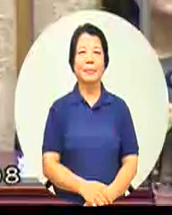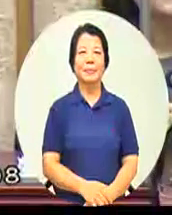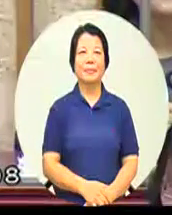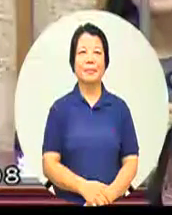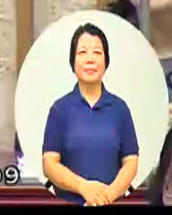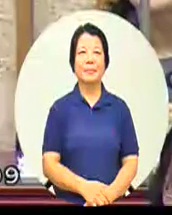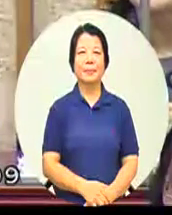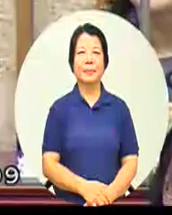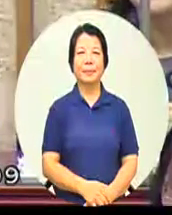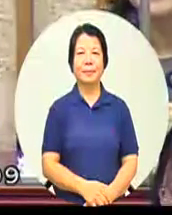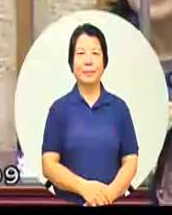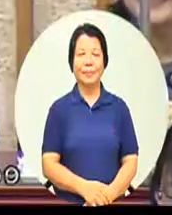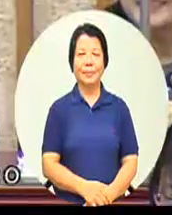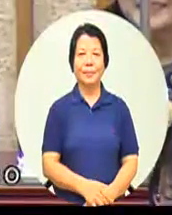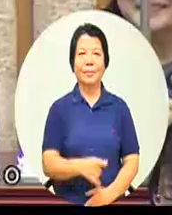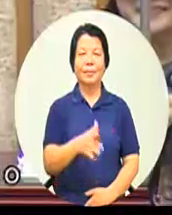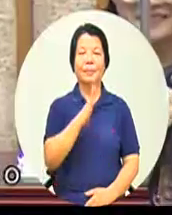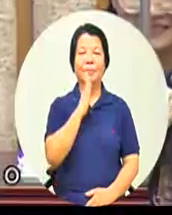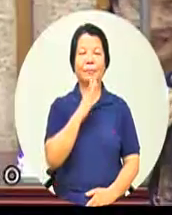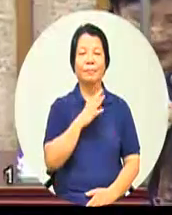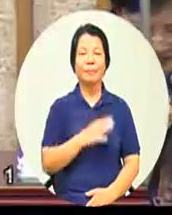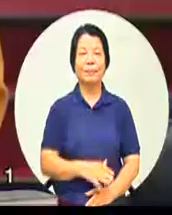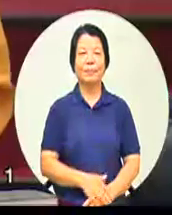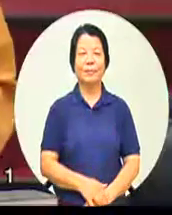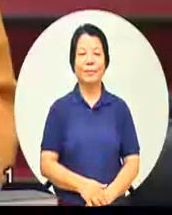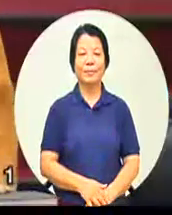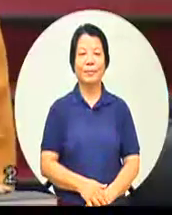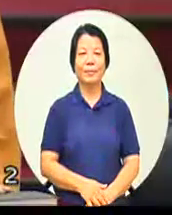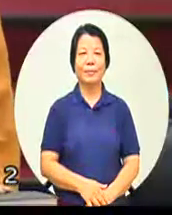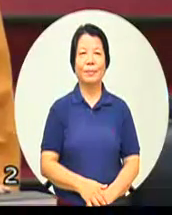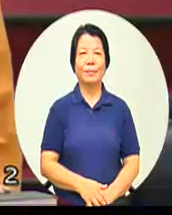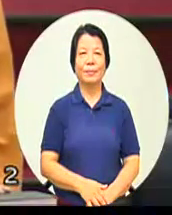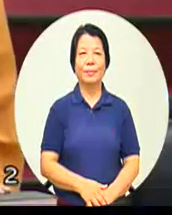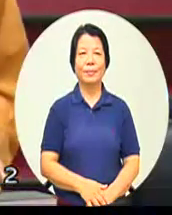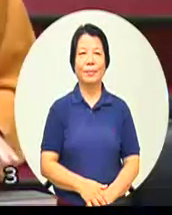拜托你啦，你做高中的，你是教主，高